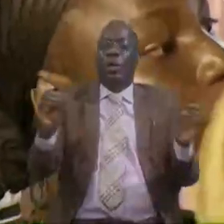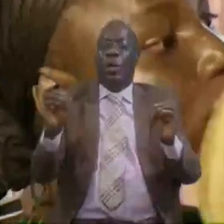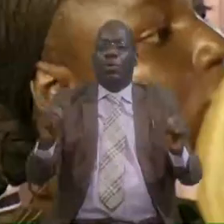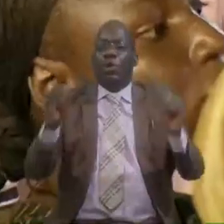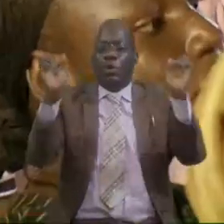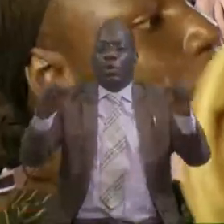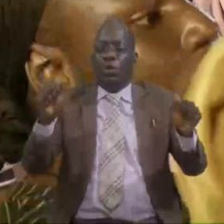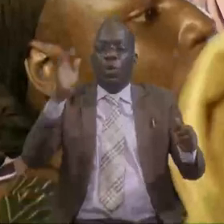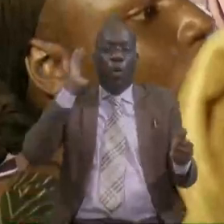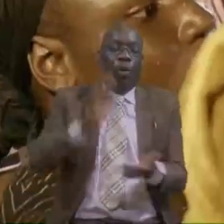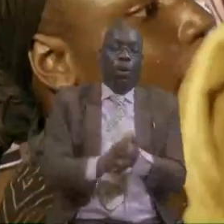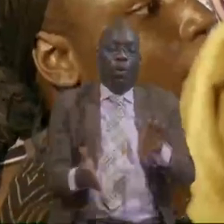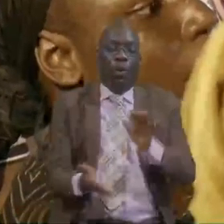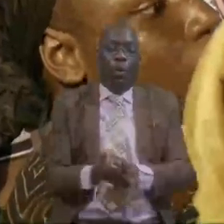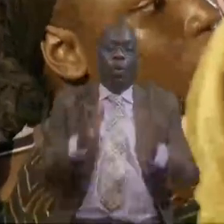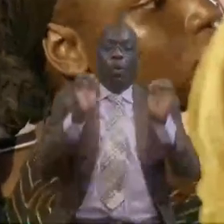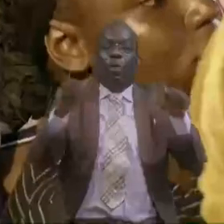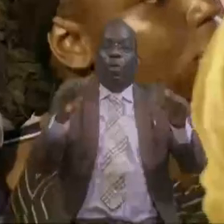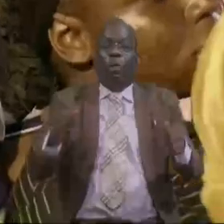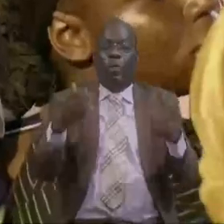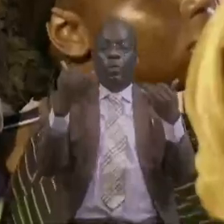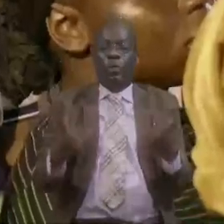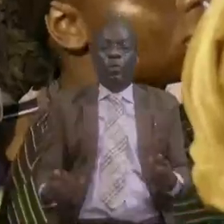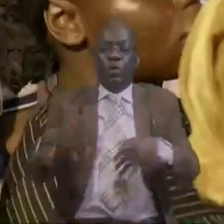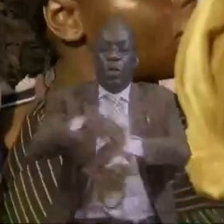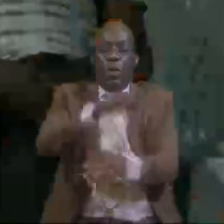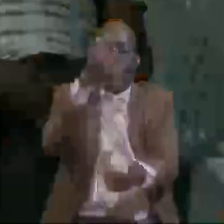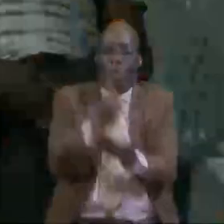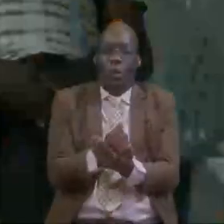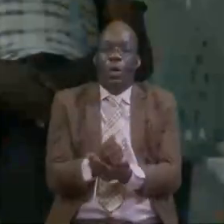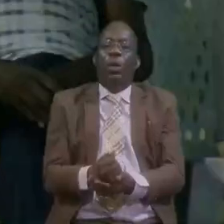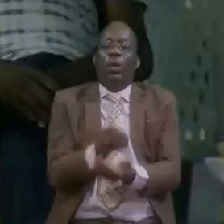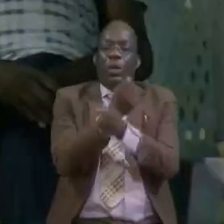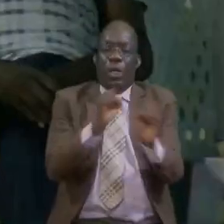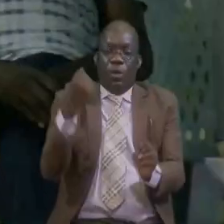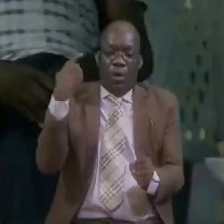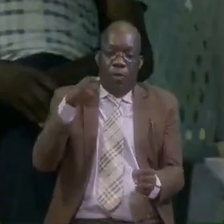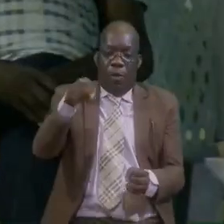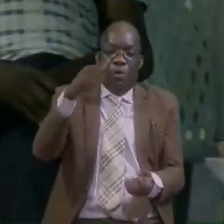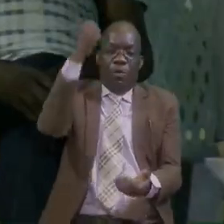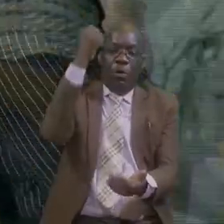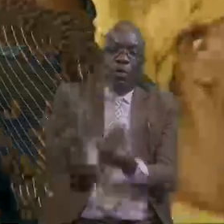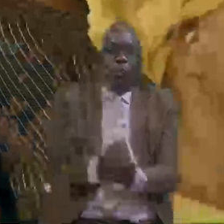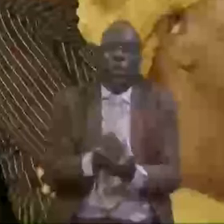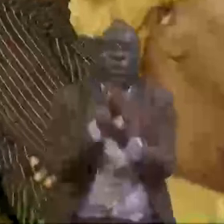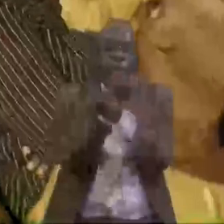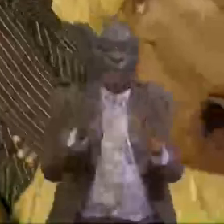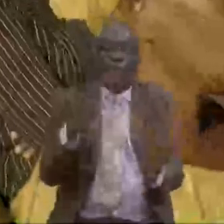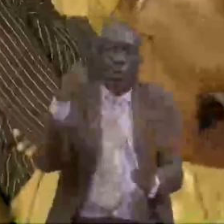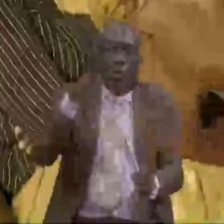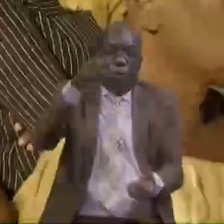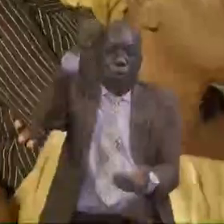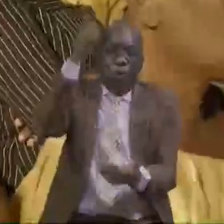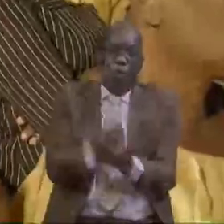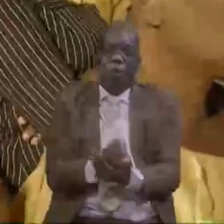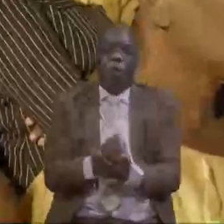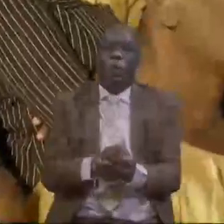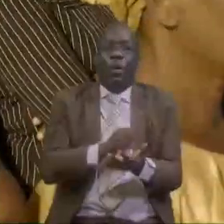L'impossibilité sera possible ce soir. Le salut pour toi. Le salut pour toi.